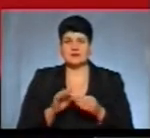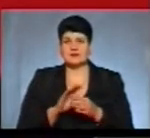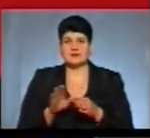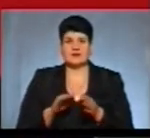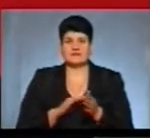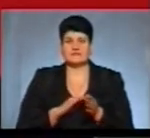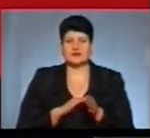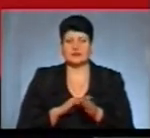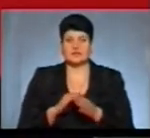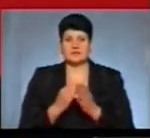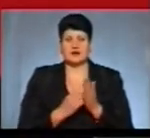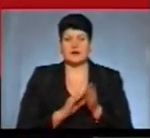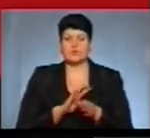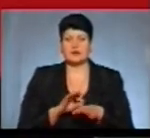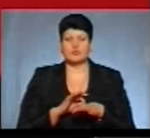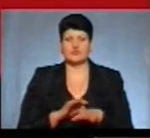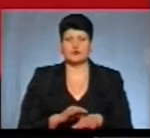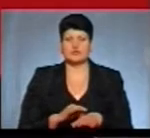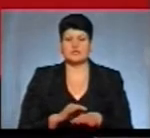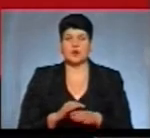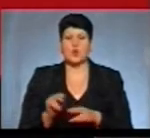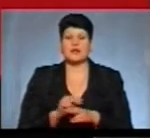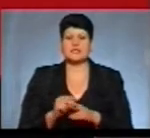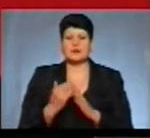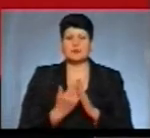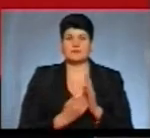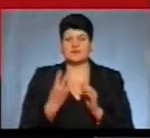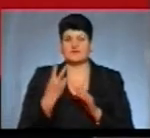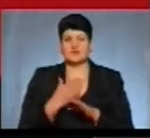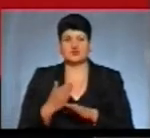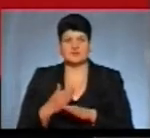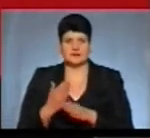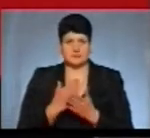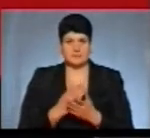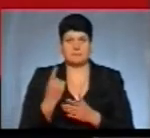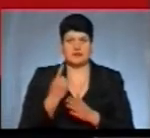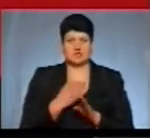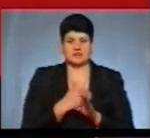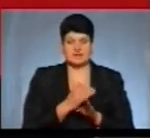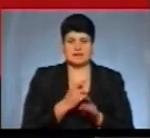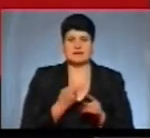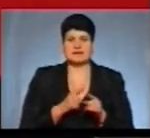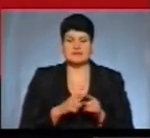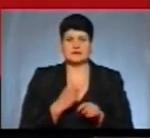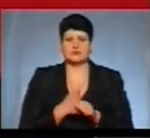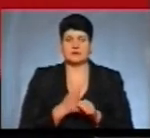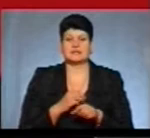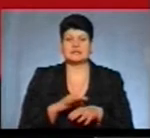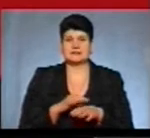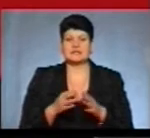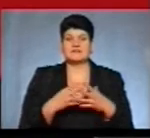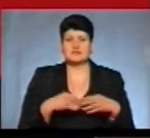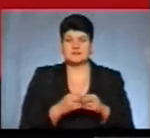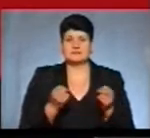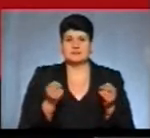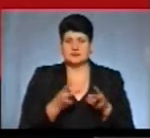або непроходження корекційної програми. Дві частини має. Перша частина – це вчинення насильства в сім'ї, умисне